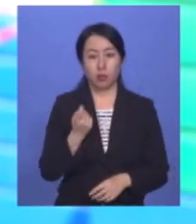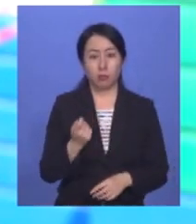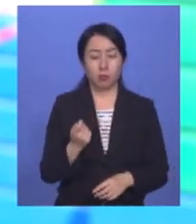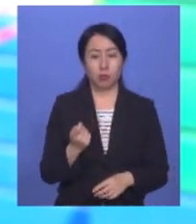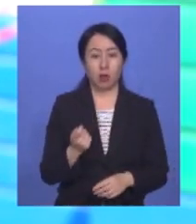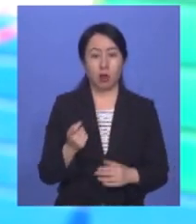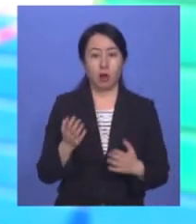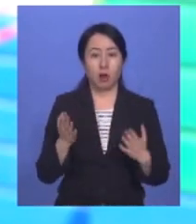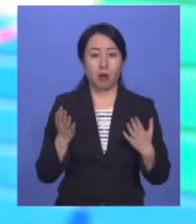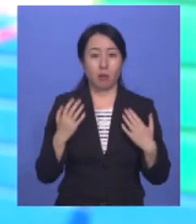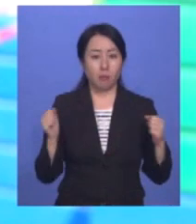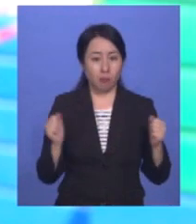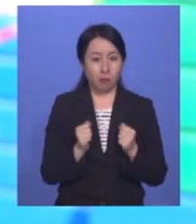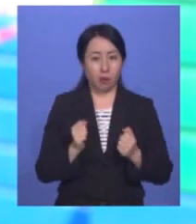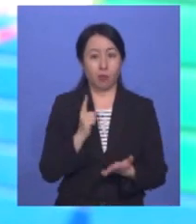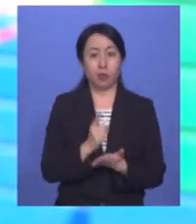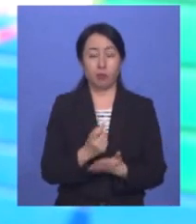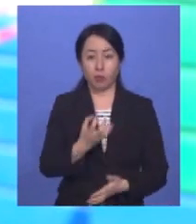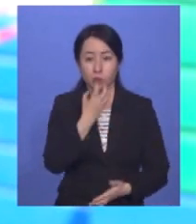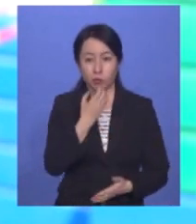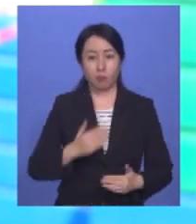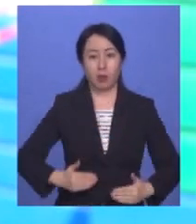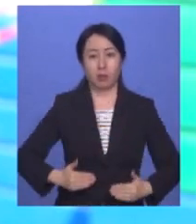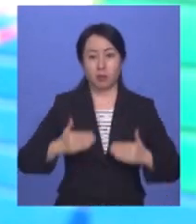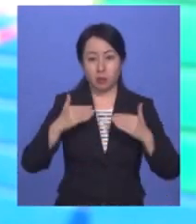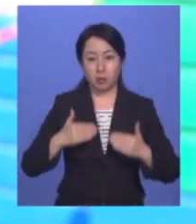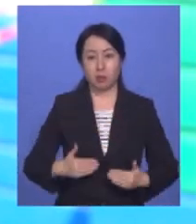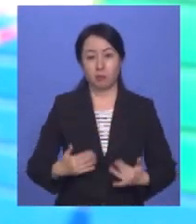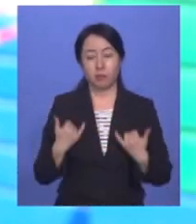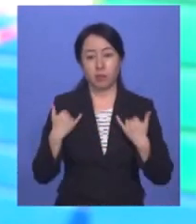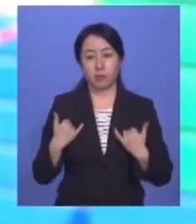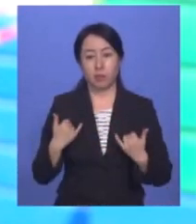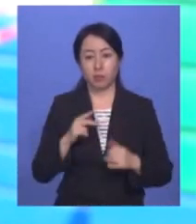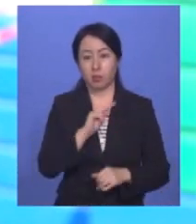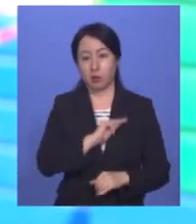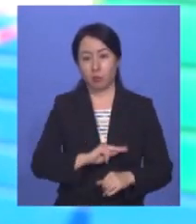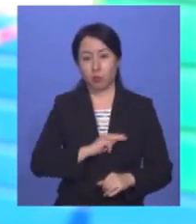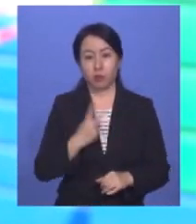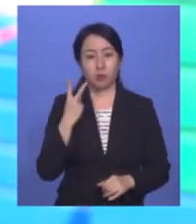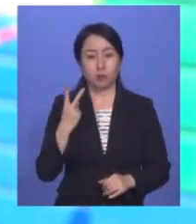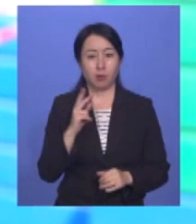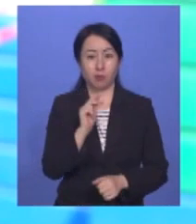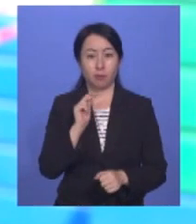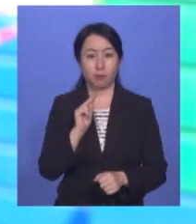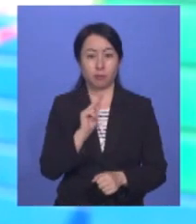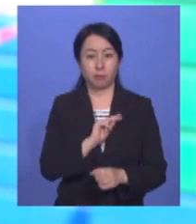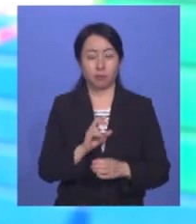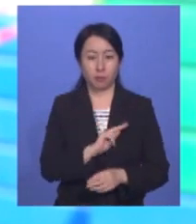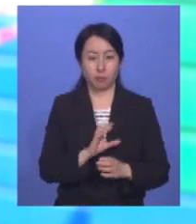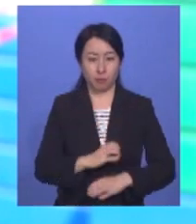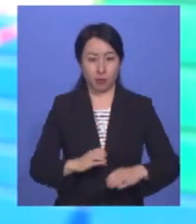прохладно, то есть требовалось утепление стен фасада. На данный момент у нас работает две бригады. Одна бригада